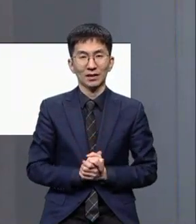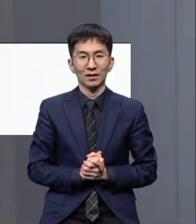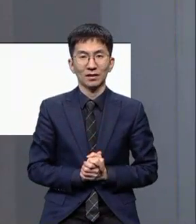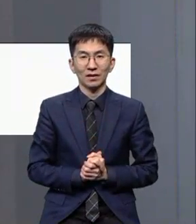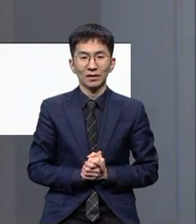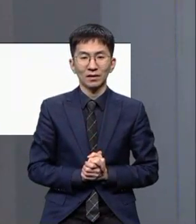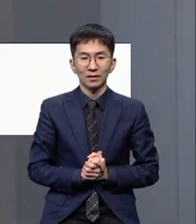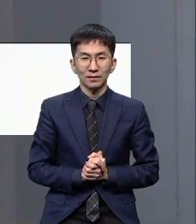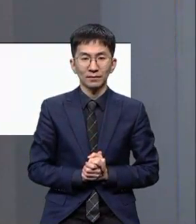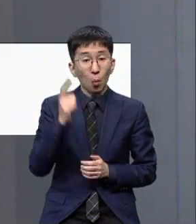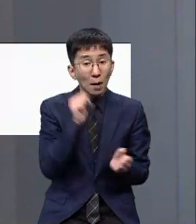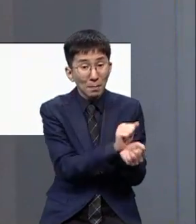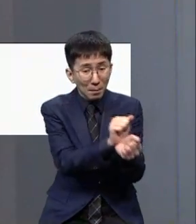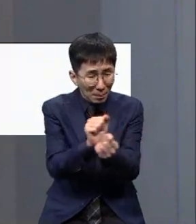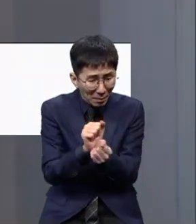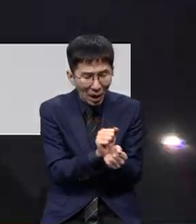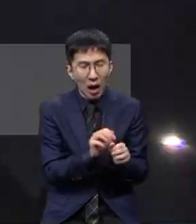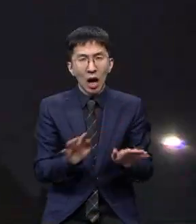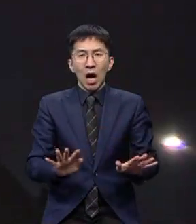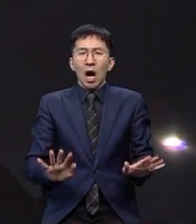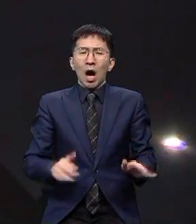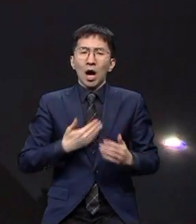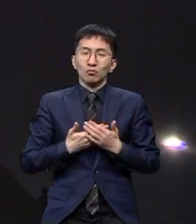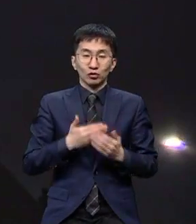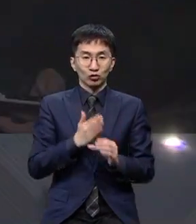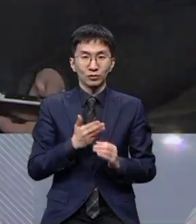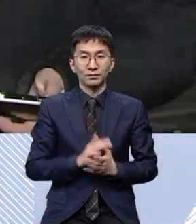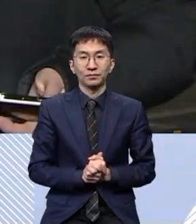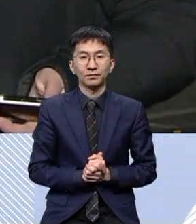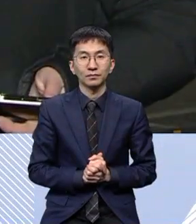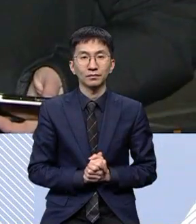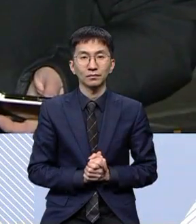다. 업체도 보이고 다 뭔가 비상 다 걸렸었던 거.